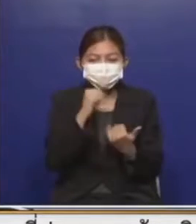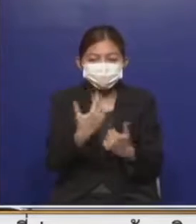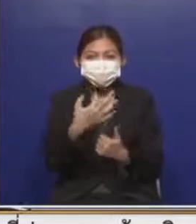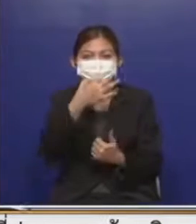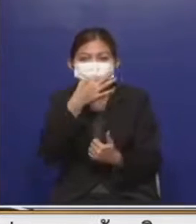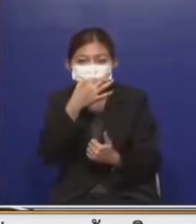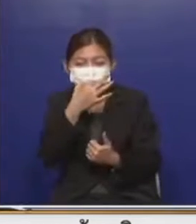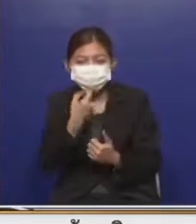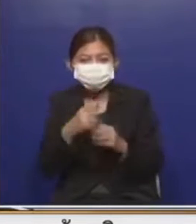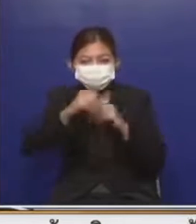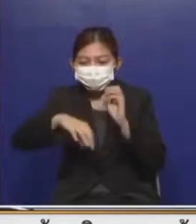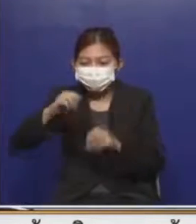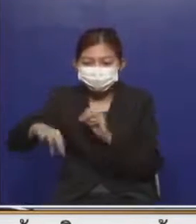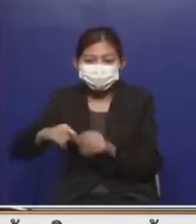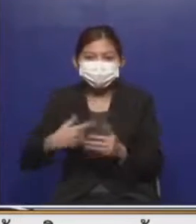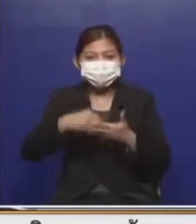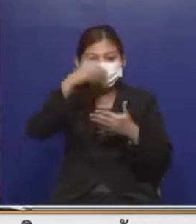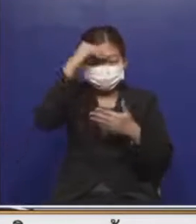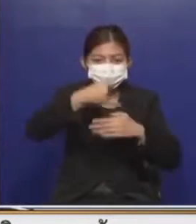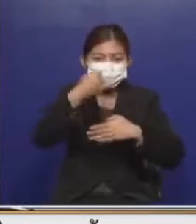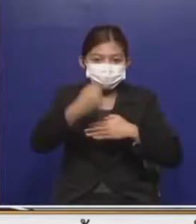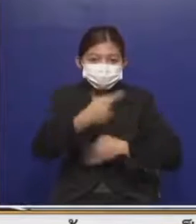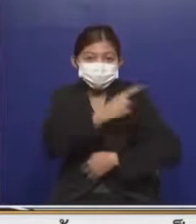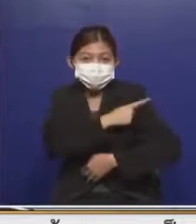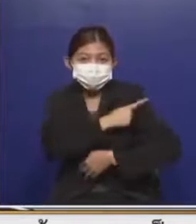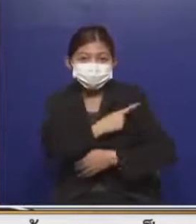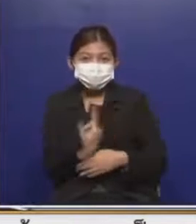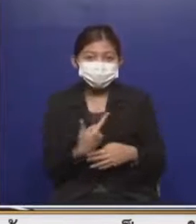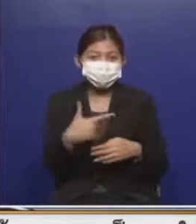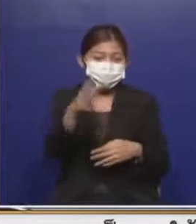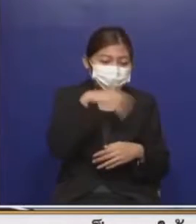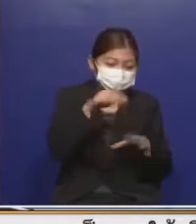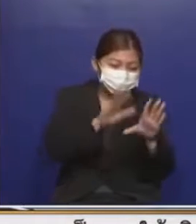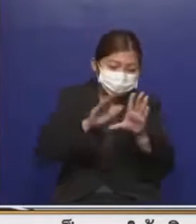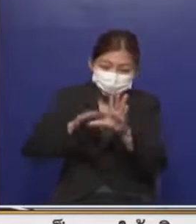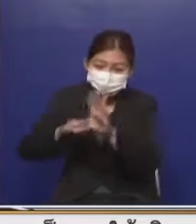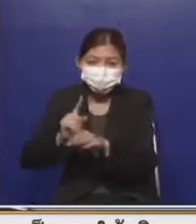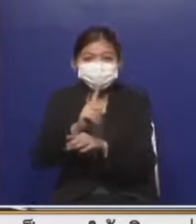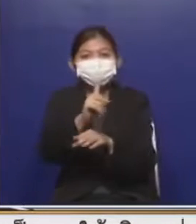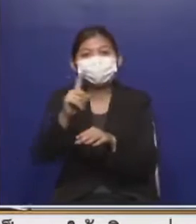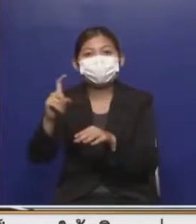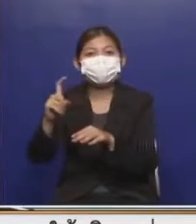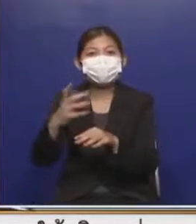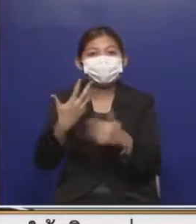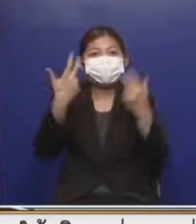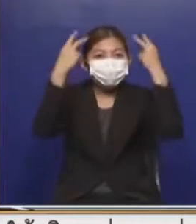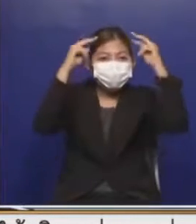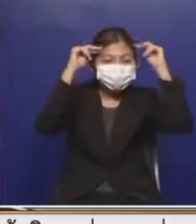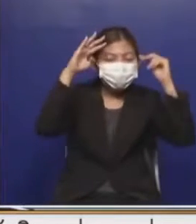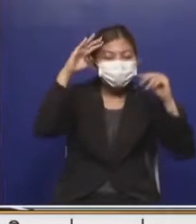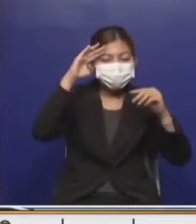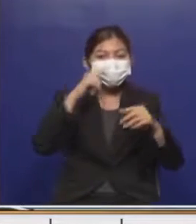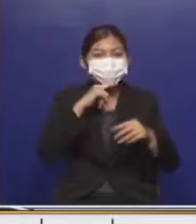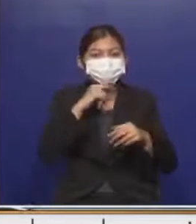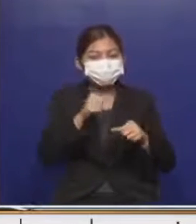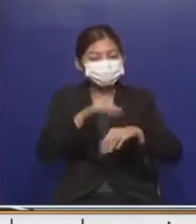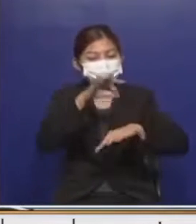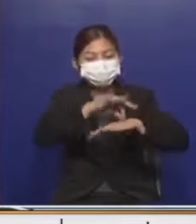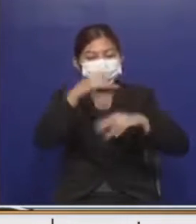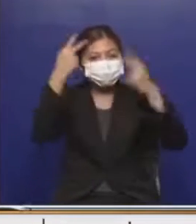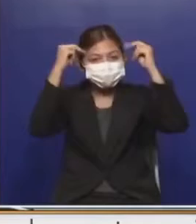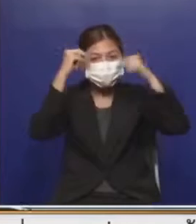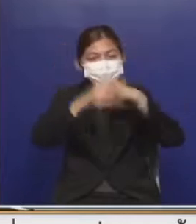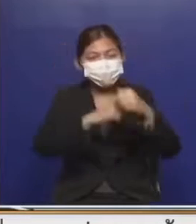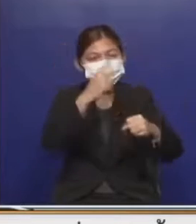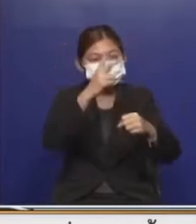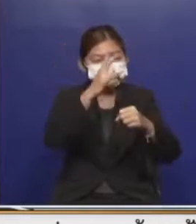ึง 6 ลานคนนัศึษาจบให่ 1,300,000 คนยังเค้งหางานทำไม่ได้คนเอกประยุตอยู่มา 7 ปีเห็นมแต่ขององอ